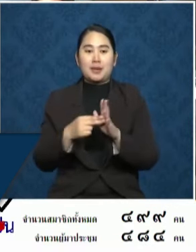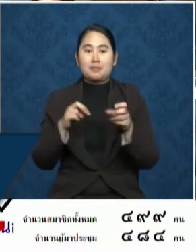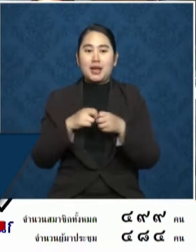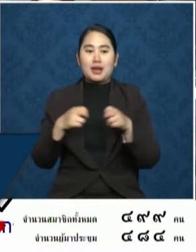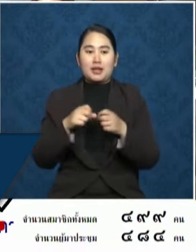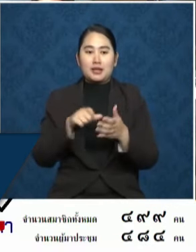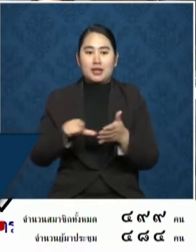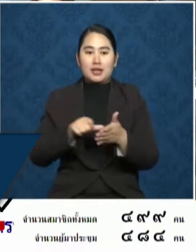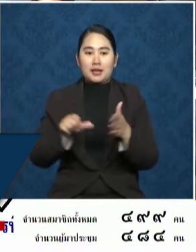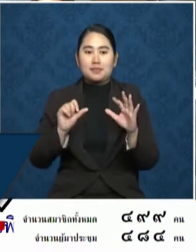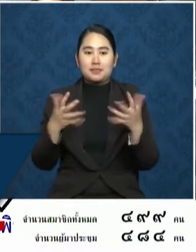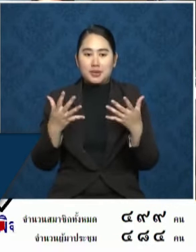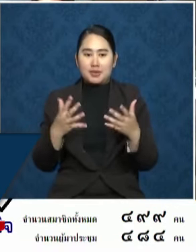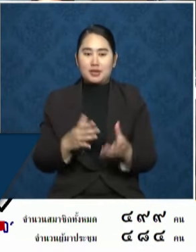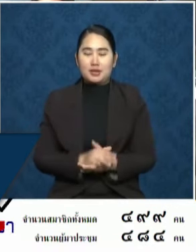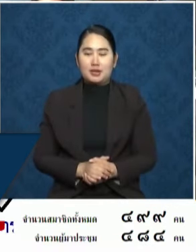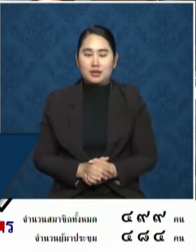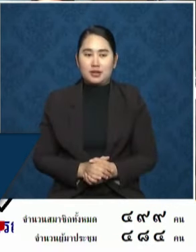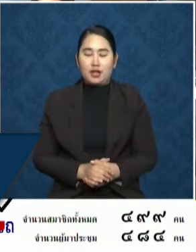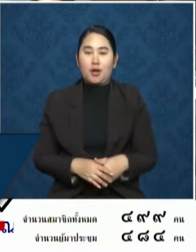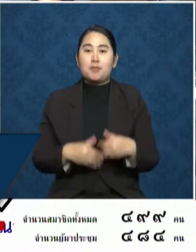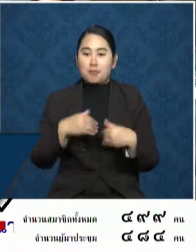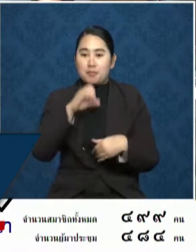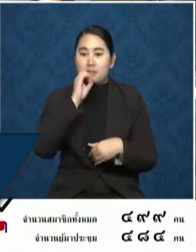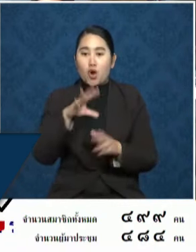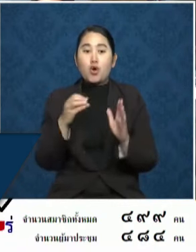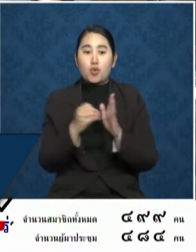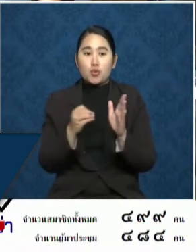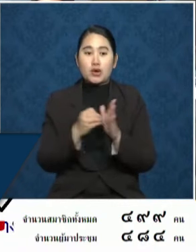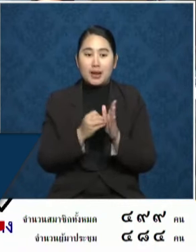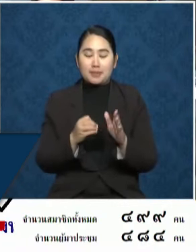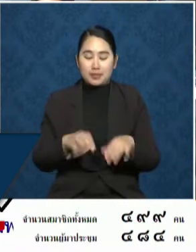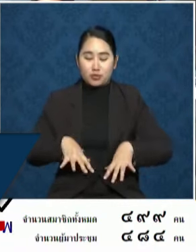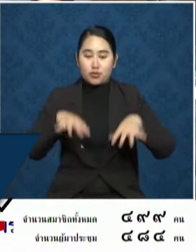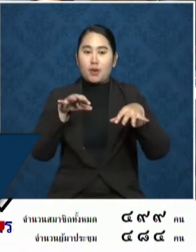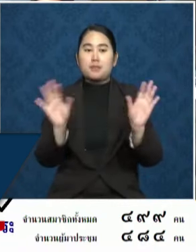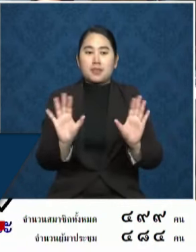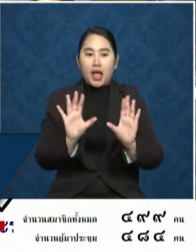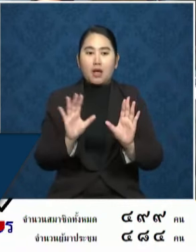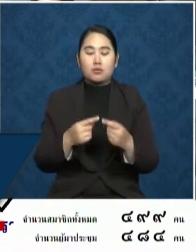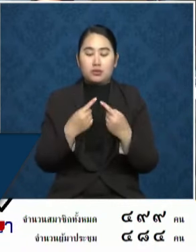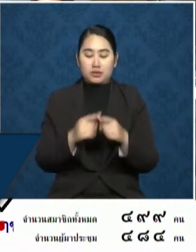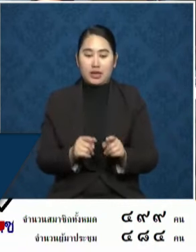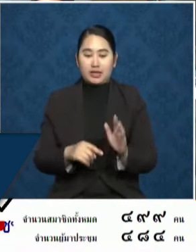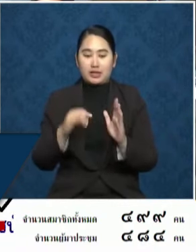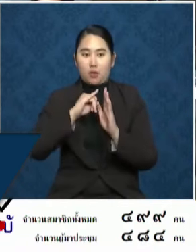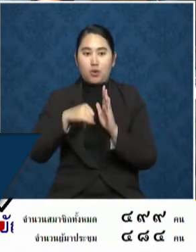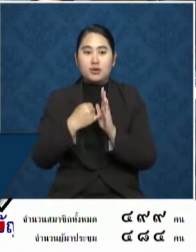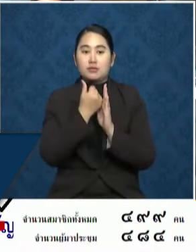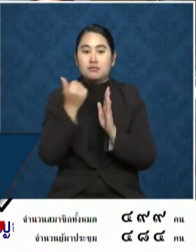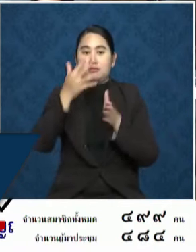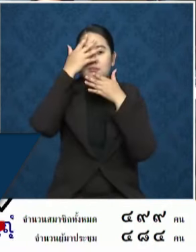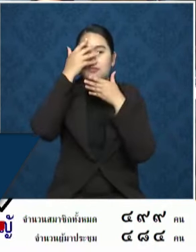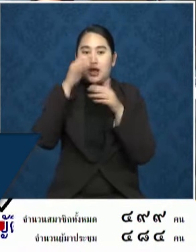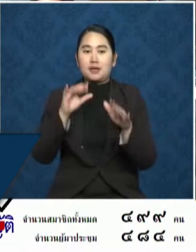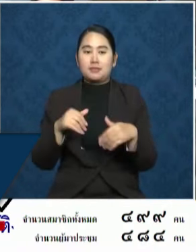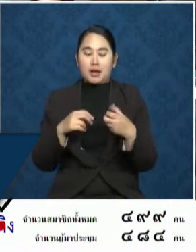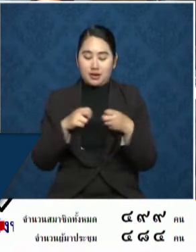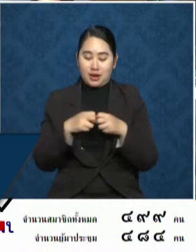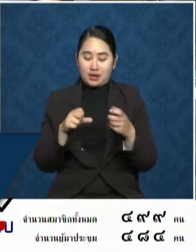ที่ต้นเหตุครับท่านเอาแต่กรุงเทพฯรอดครับไม่สนคนต้นน้ำครับว่าต้องเผชิญกับปัญหาอย่าง